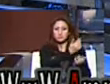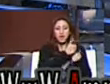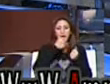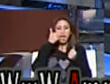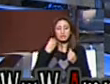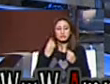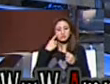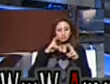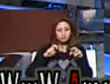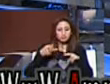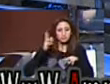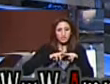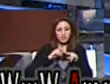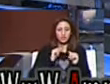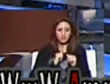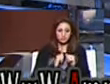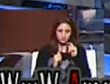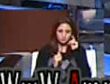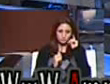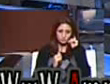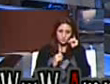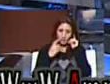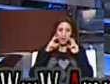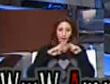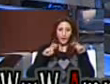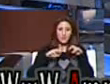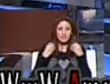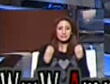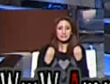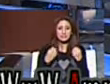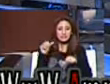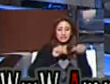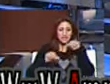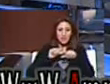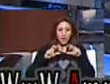يعني لان مفيش ابحاث اتعملت على هذه التركيبه